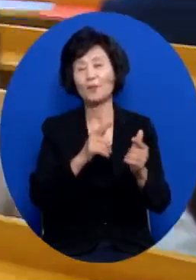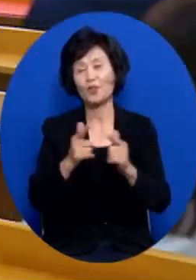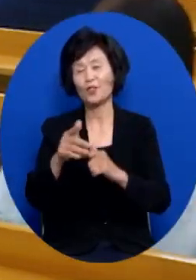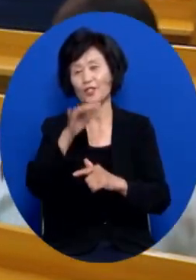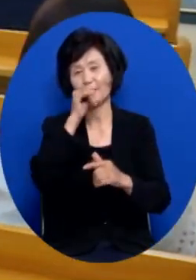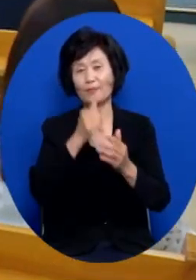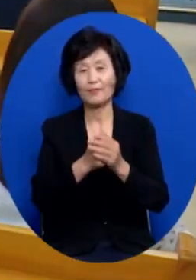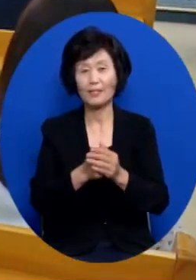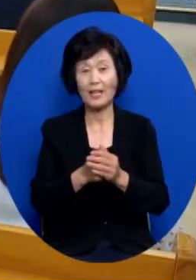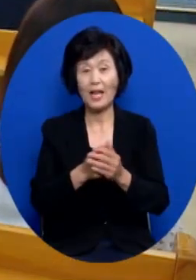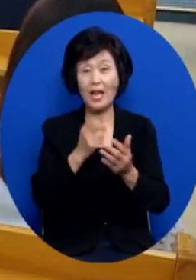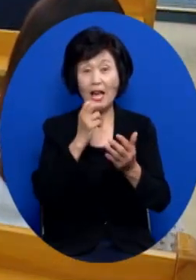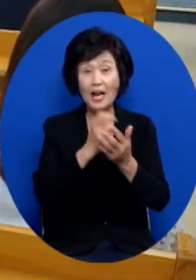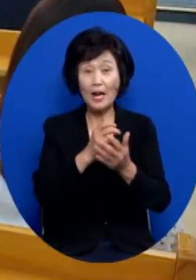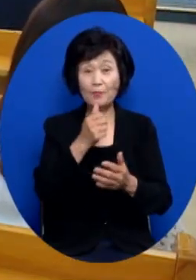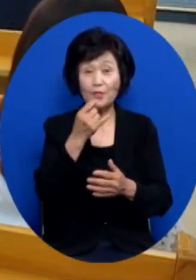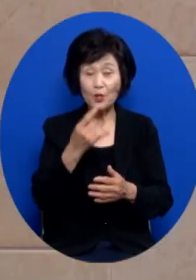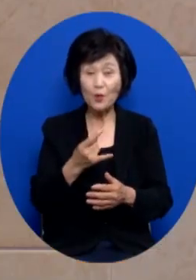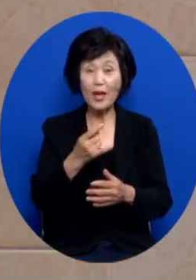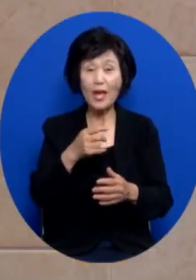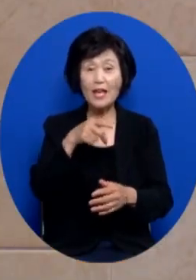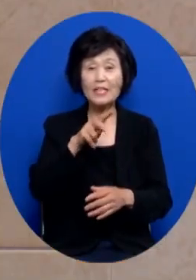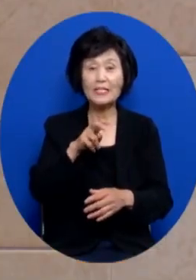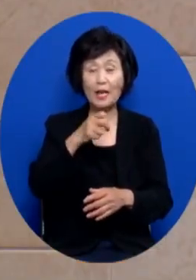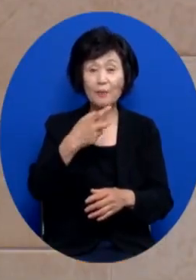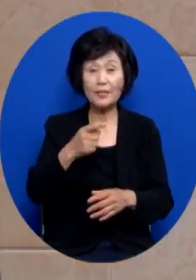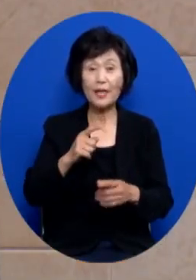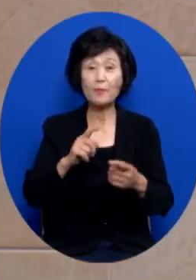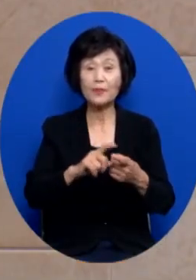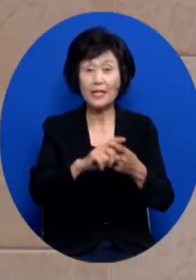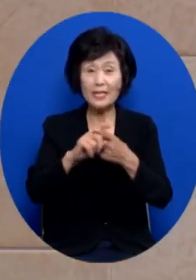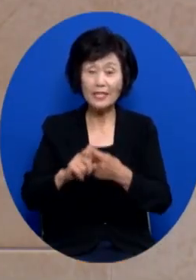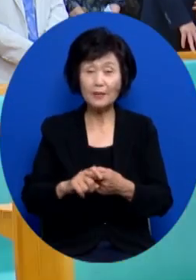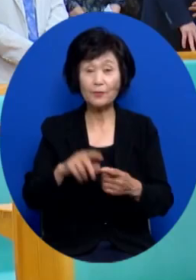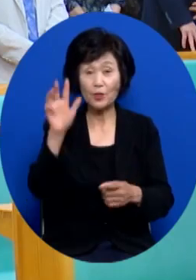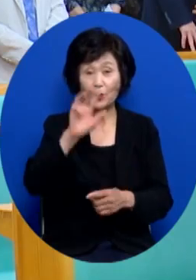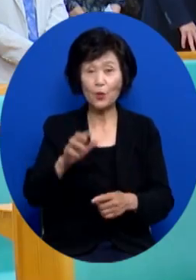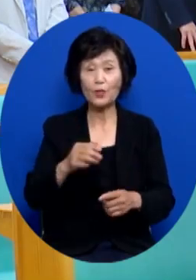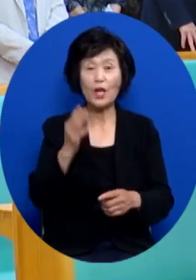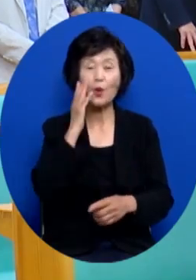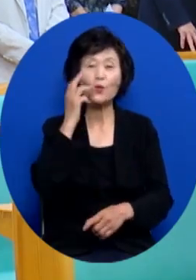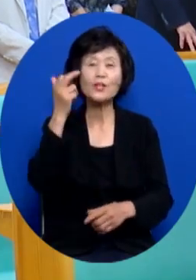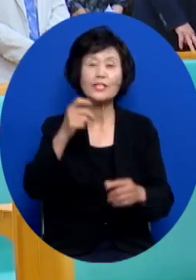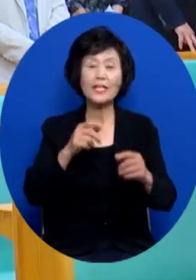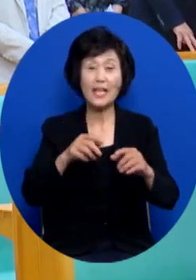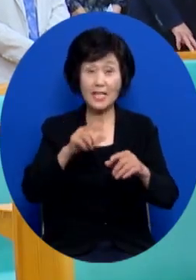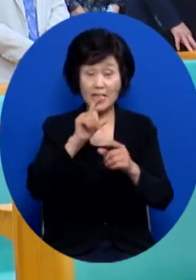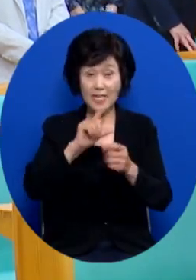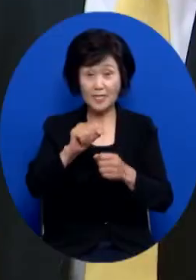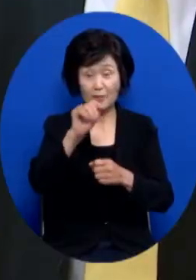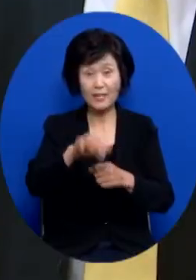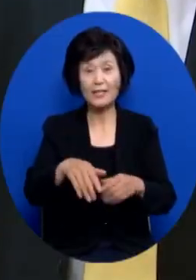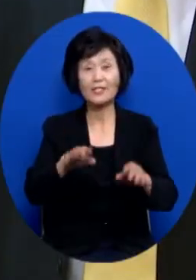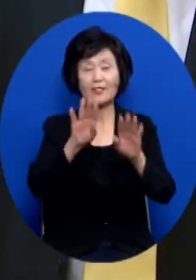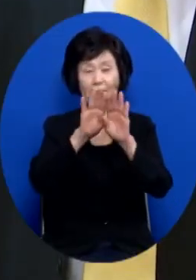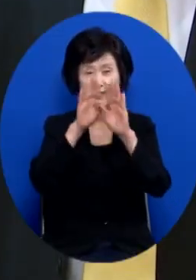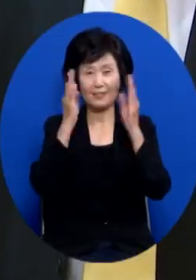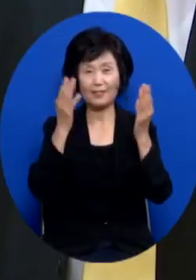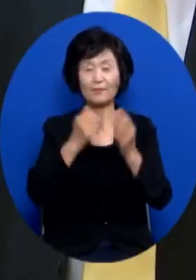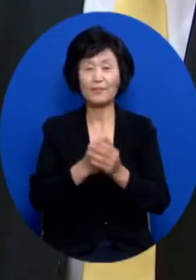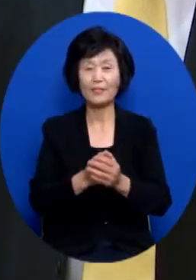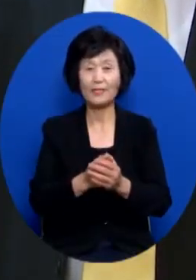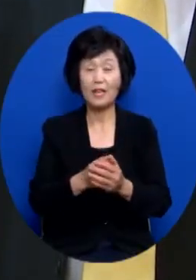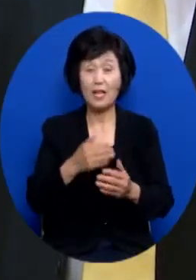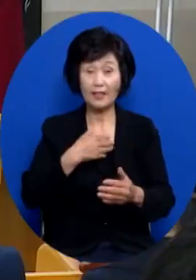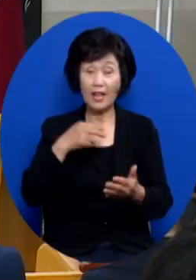기독교 대안 감리의 3단년회 울산지방 감리사 이치임식이 울산 빛의 교회에서 열렸습니다. 예배에서 3단년회 정동준 감독은